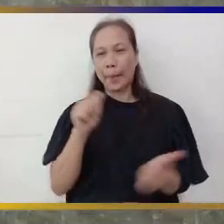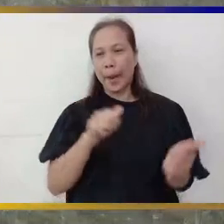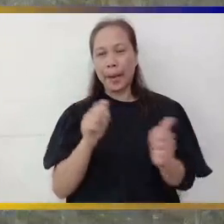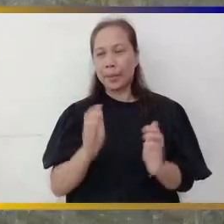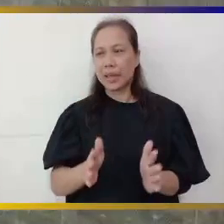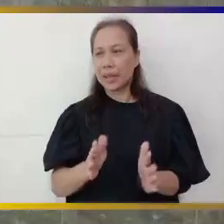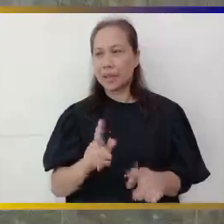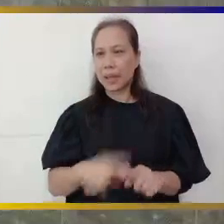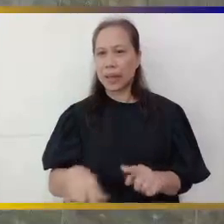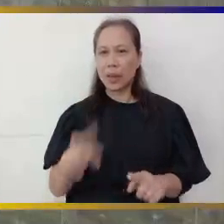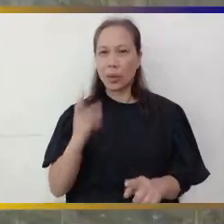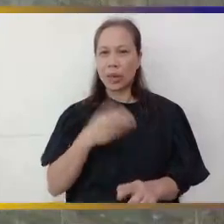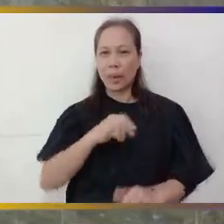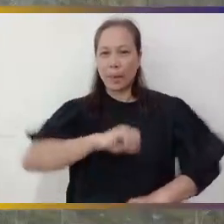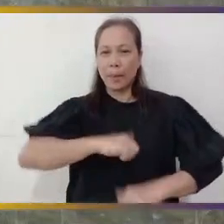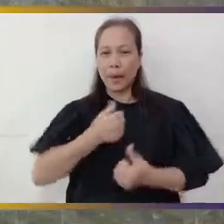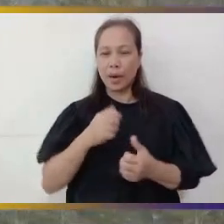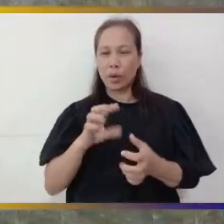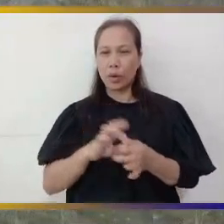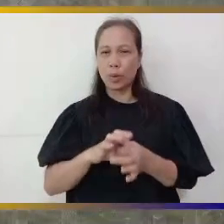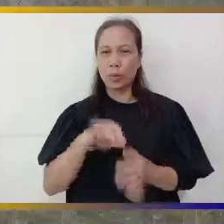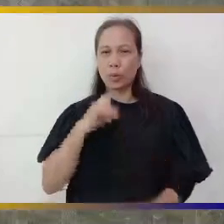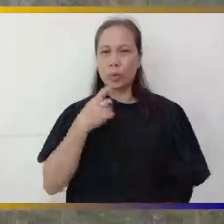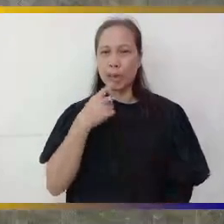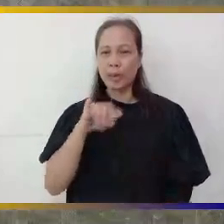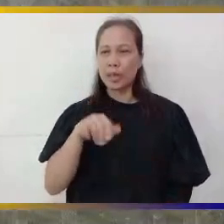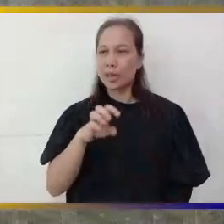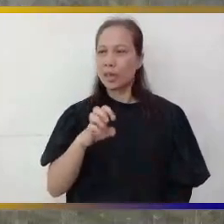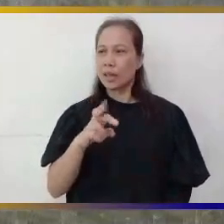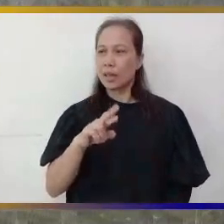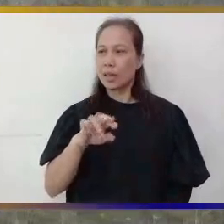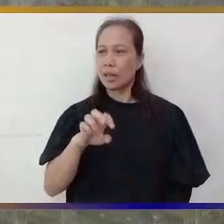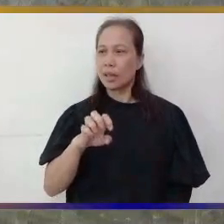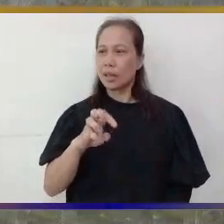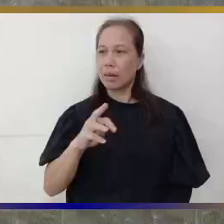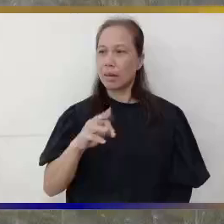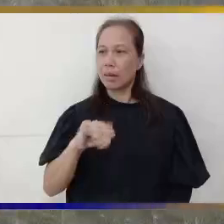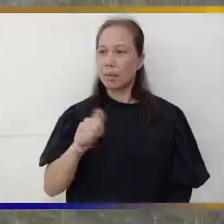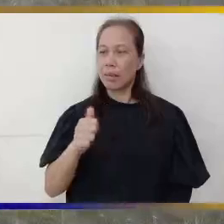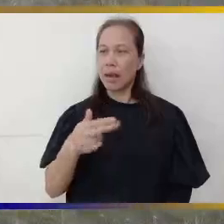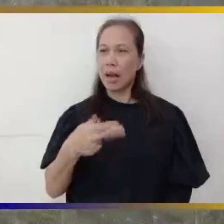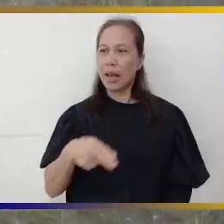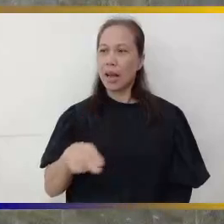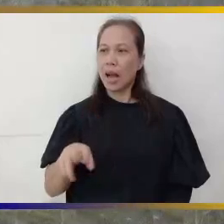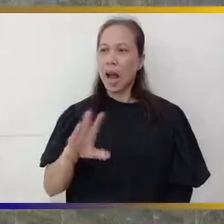nating ipagmalaki ang sabi ni Jeremiah how you know